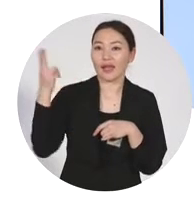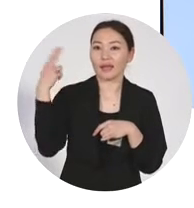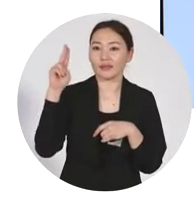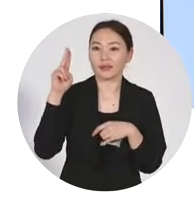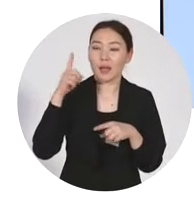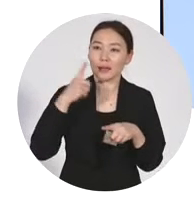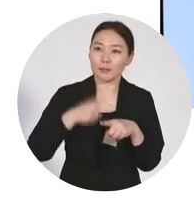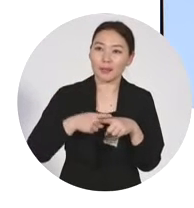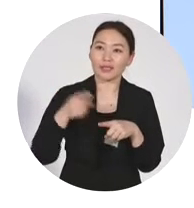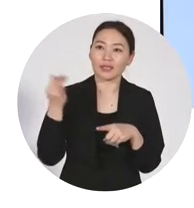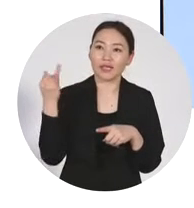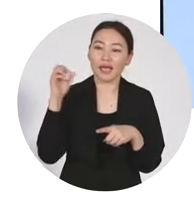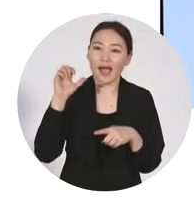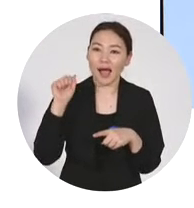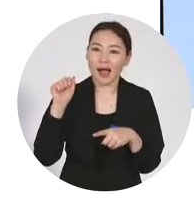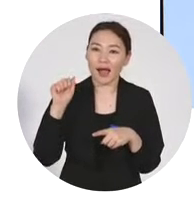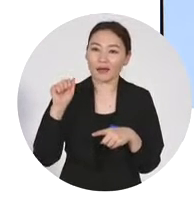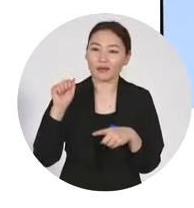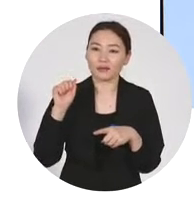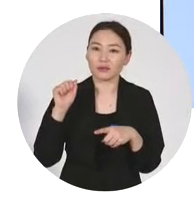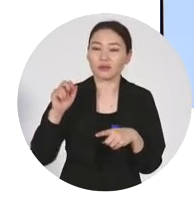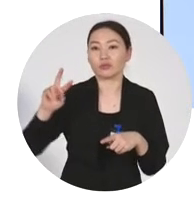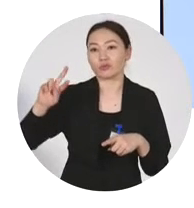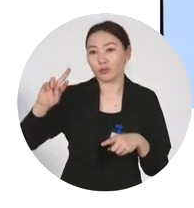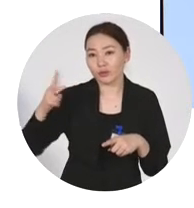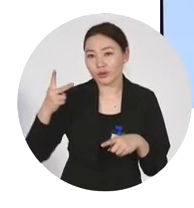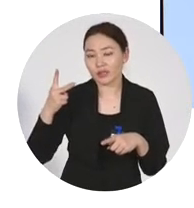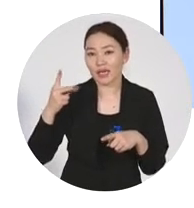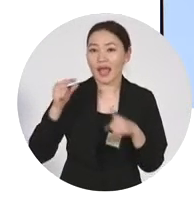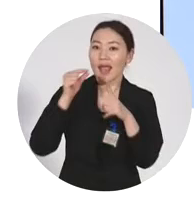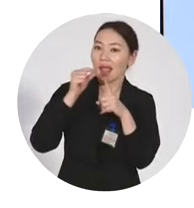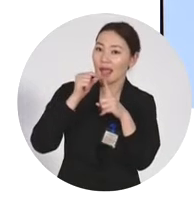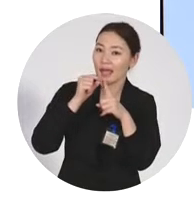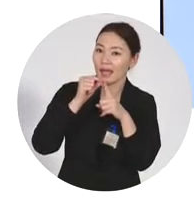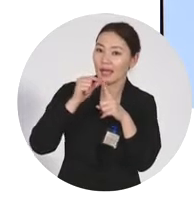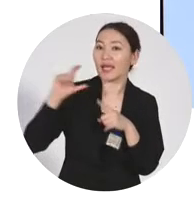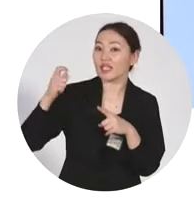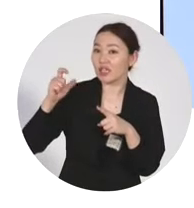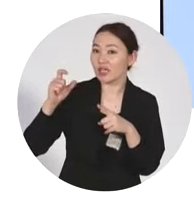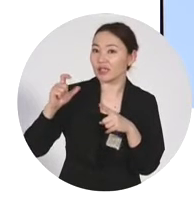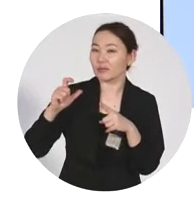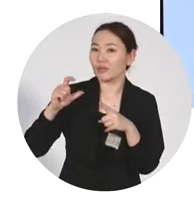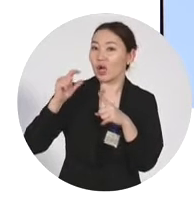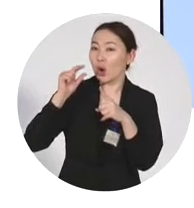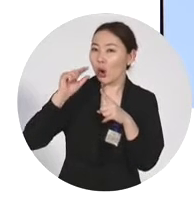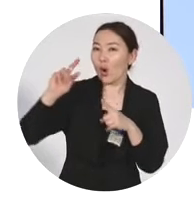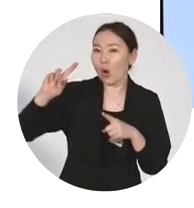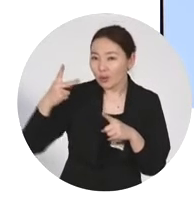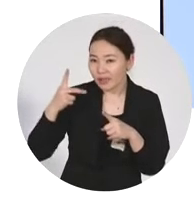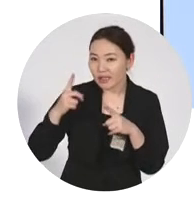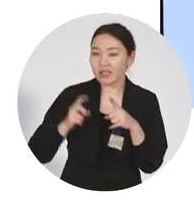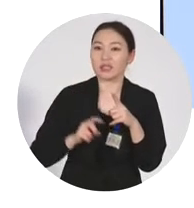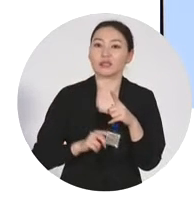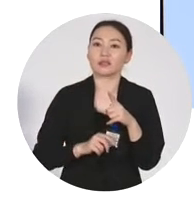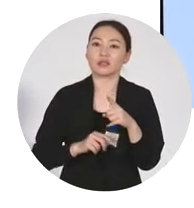дээр нөгөө хувилгач үсгээр эхэлсэн залгуур залгаж байгаа учраас энд гидс жийрлэх ёстой гэдгийг анхаарах ёстой шүү. За мөн энэ дээр бас